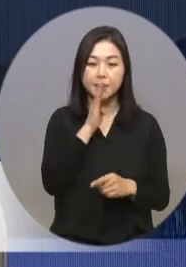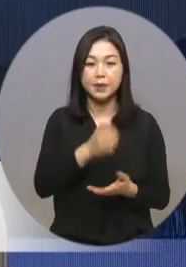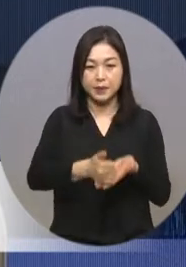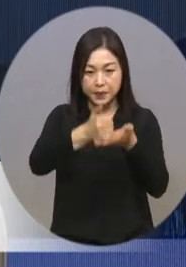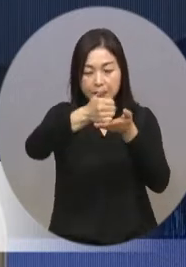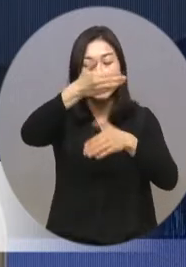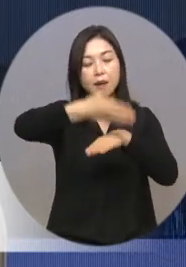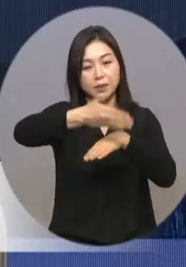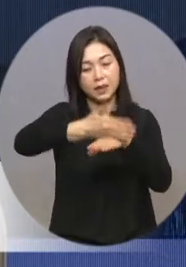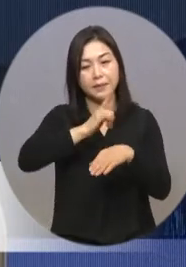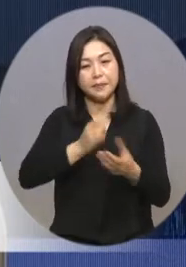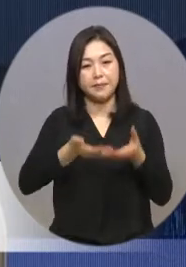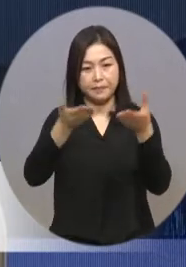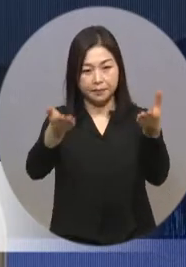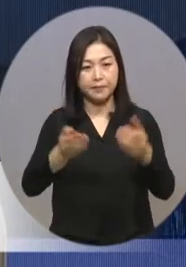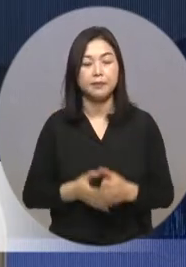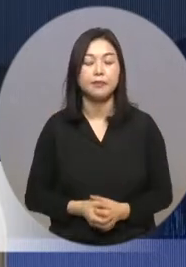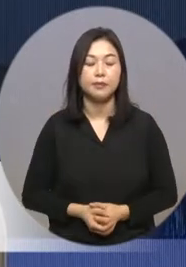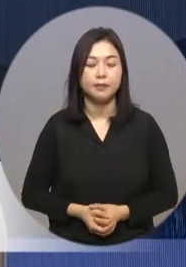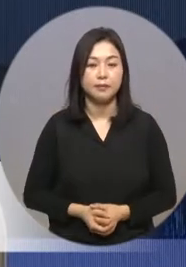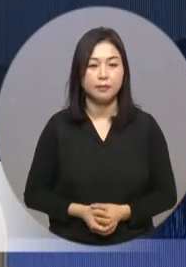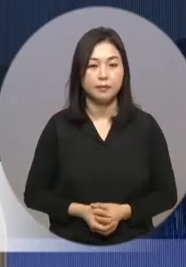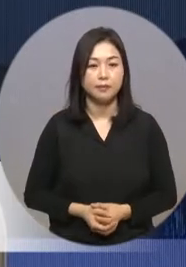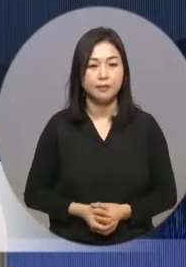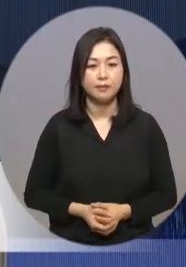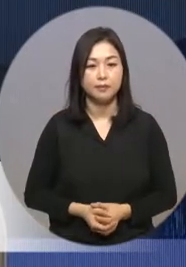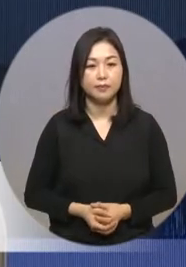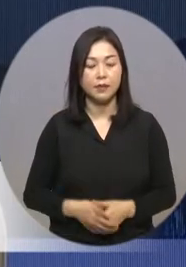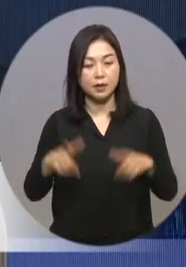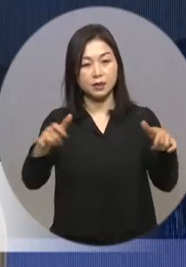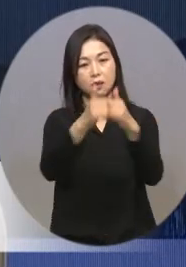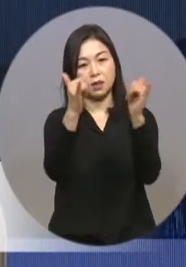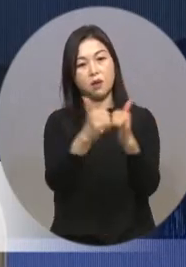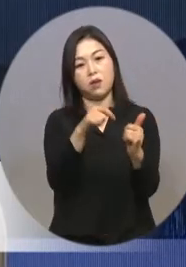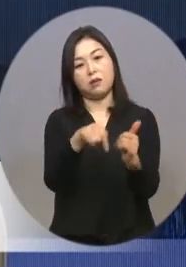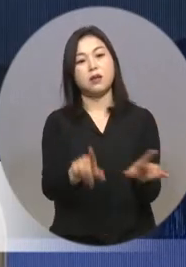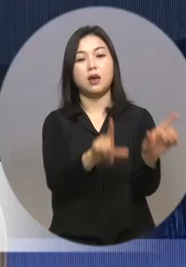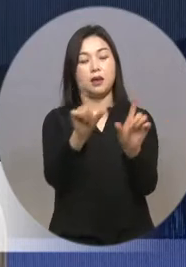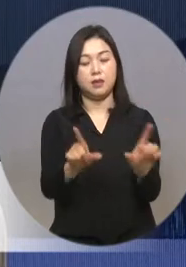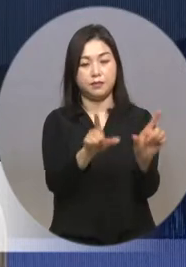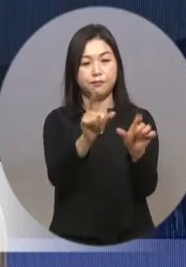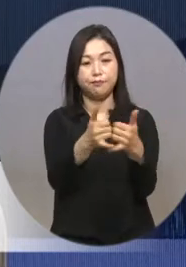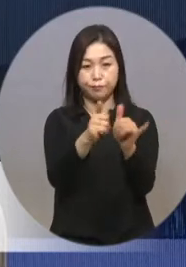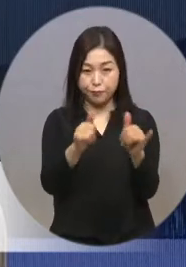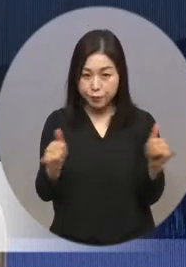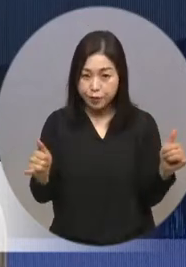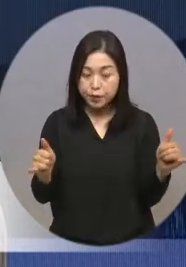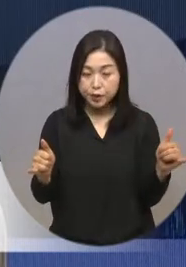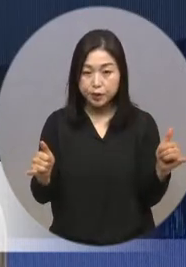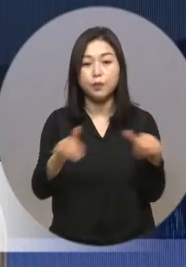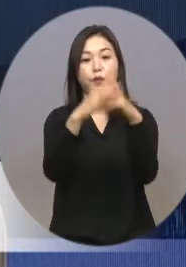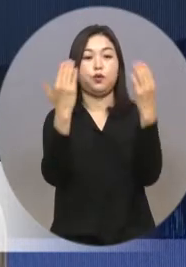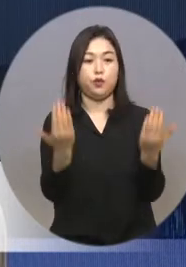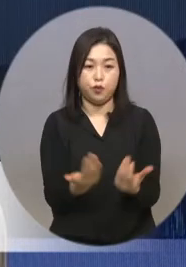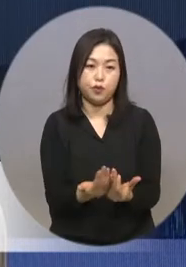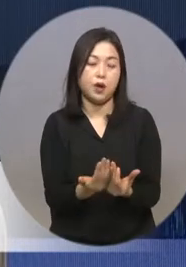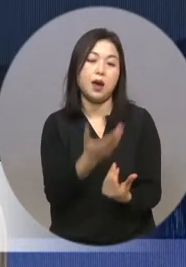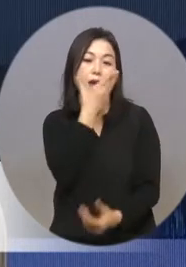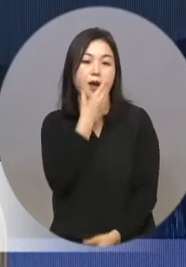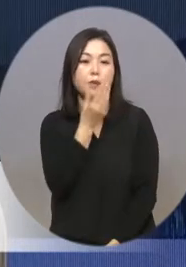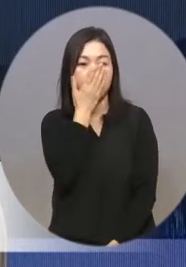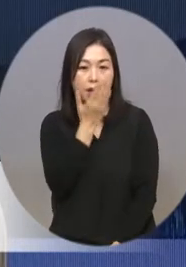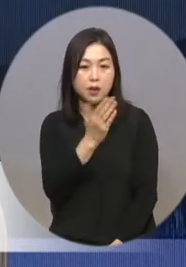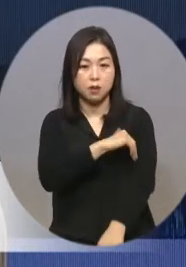종료 봐 감사해 같이 쓰고 그래 그림이나 먹이 역할에 대해서 살아있는 모르 분들이 행복할 수 있는